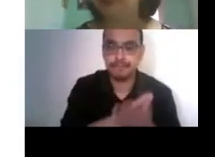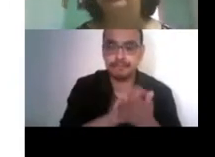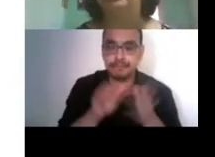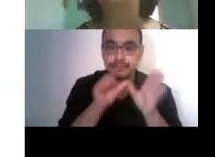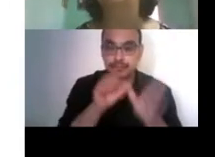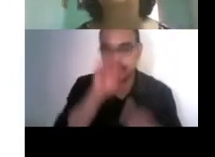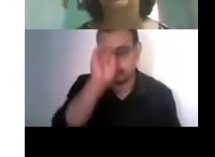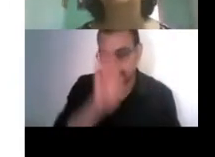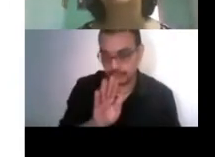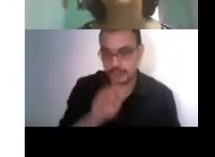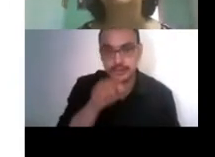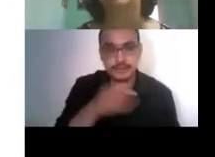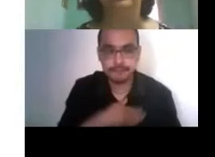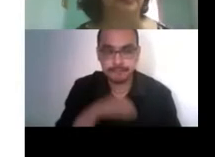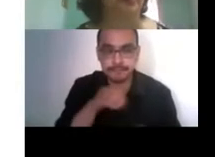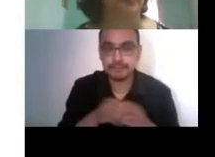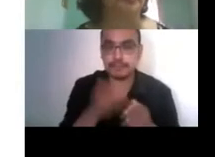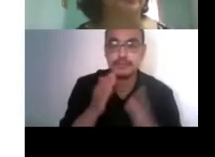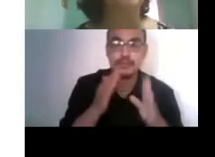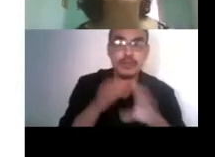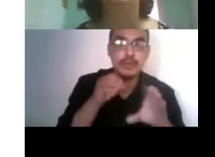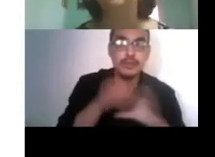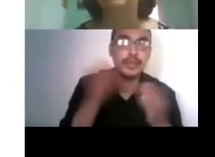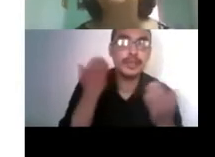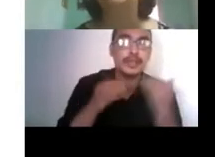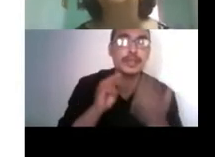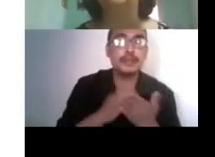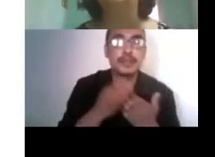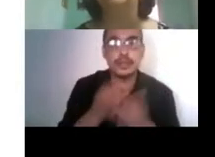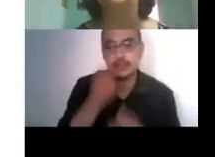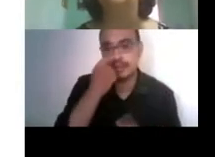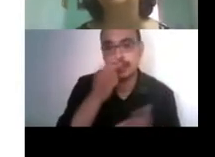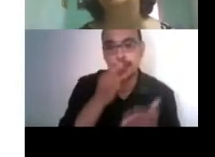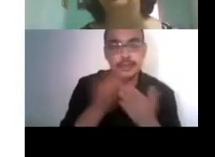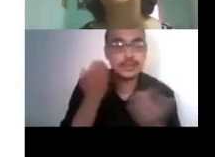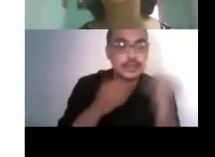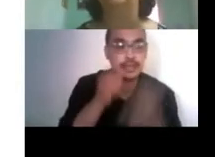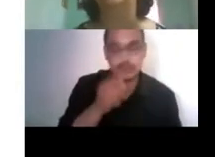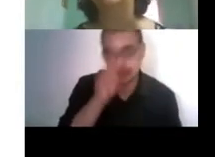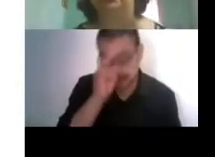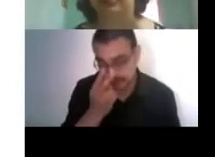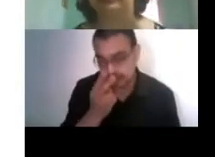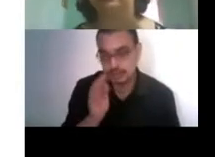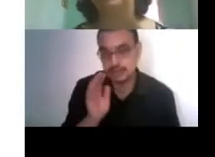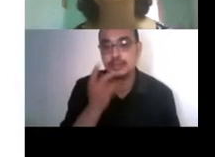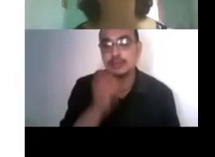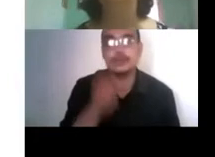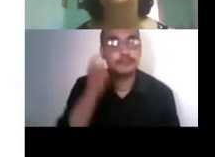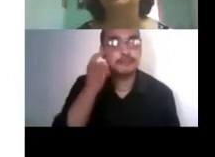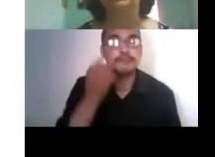फेरि यहाँहरूको मनमा आउन सक्ला घरेलु हिंसा भनेको चाहिँ महिलालाई मात्र हुने हिंसा हो अथवा के हो भन्ने जस्तो लाग्छ